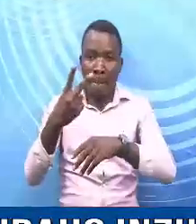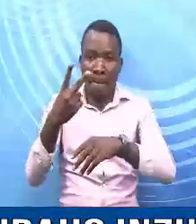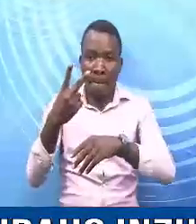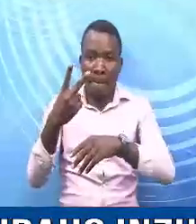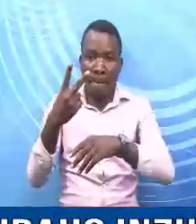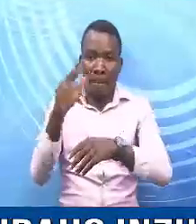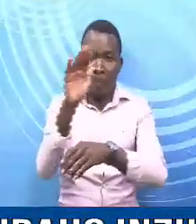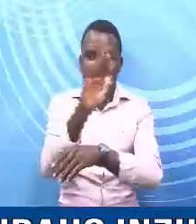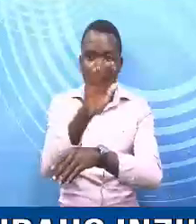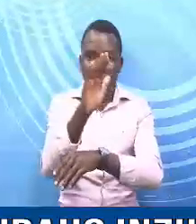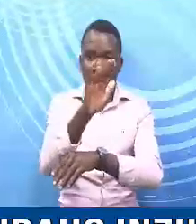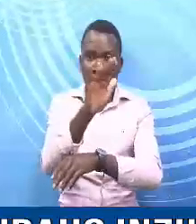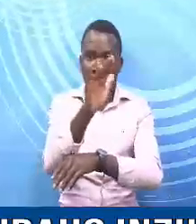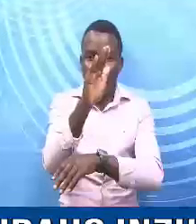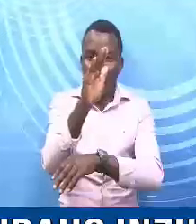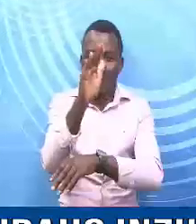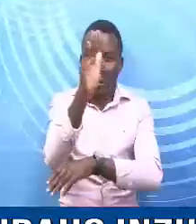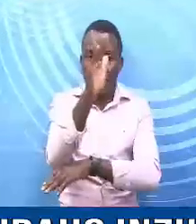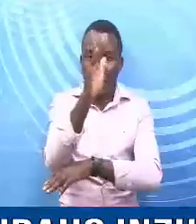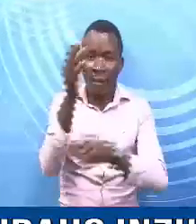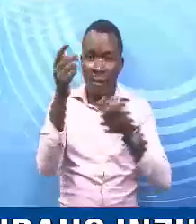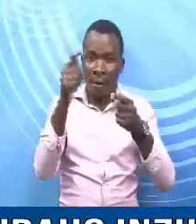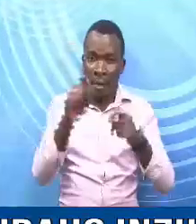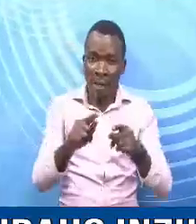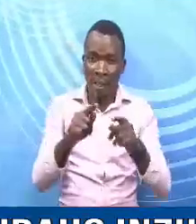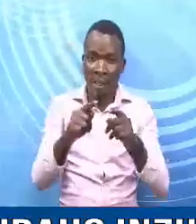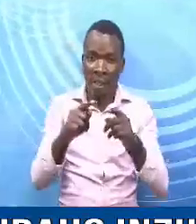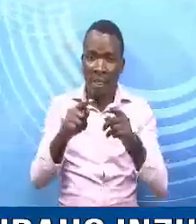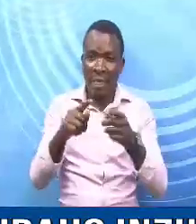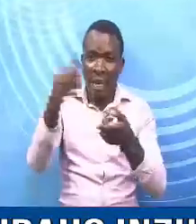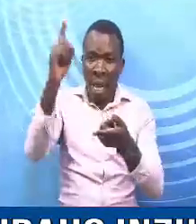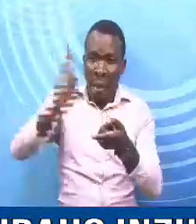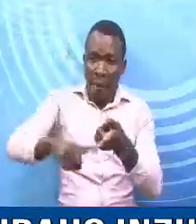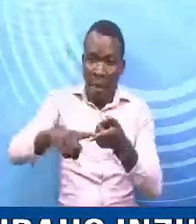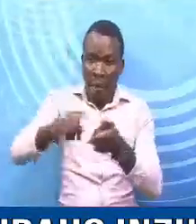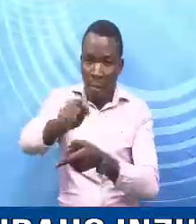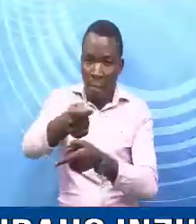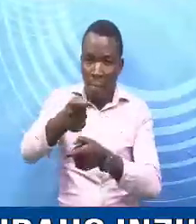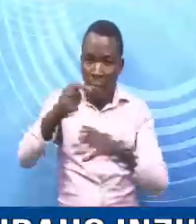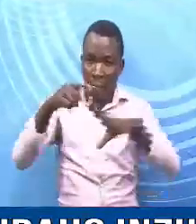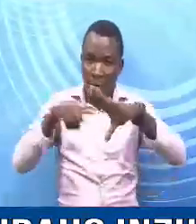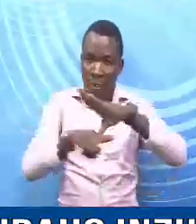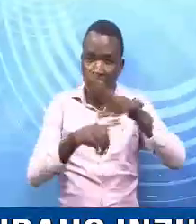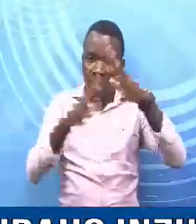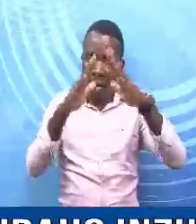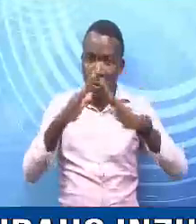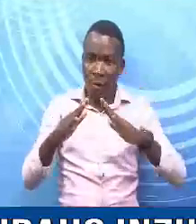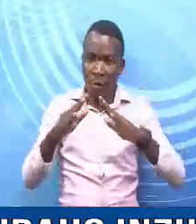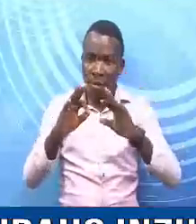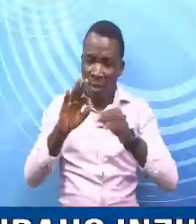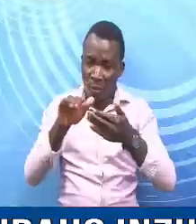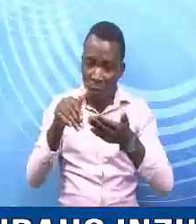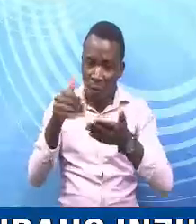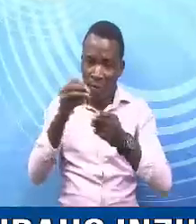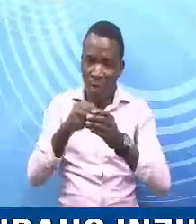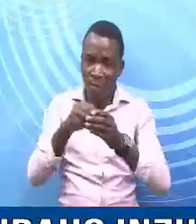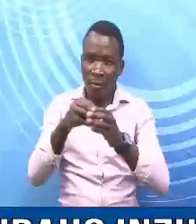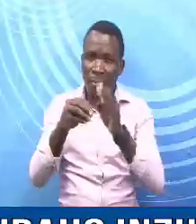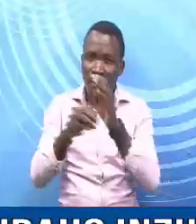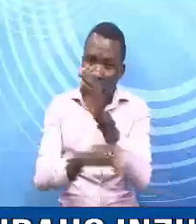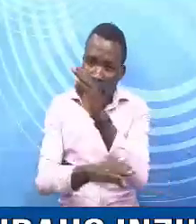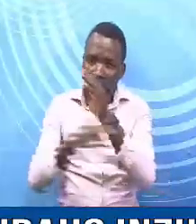baza bica inongufuri baba binjiye mu nzu ibintu byose byari birimo barabitwara